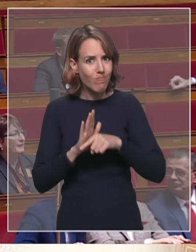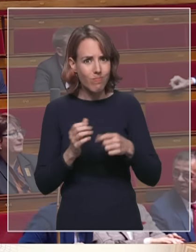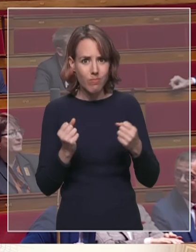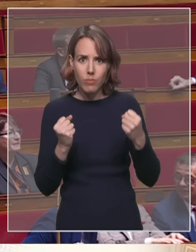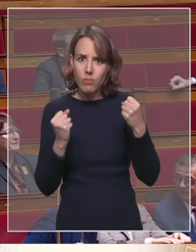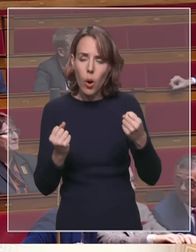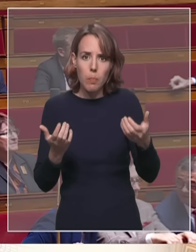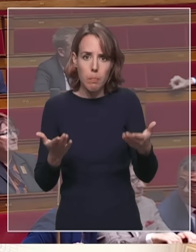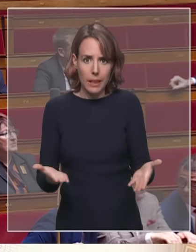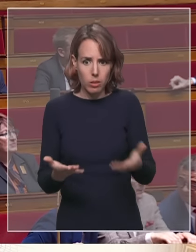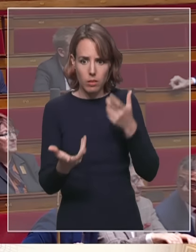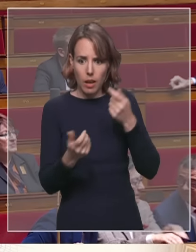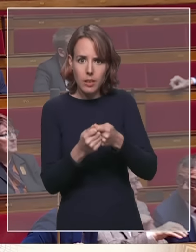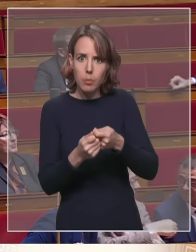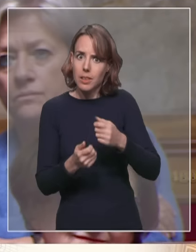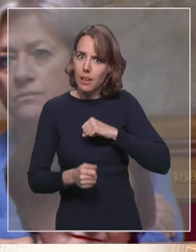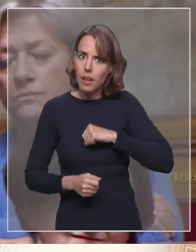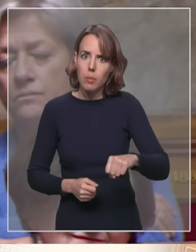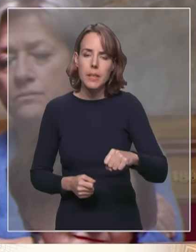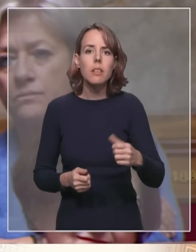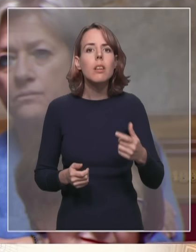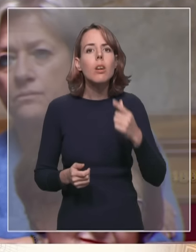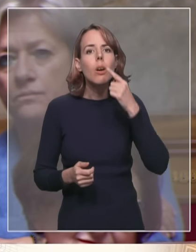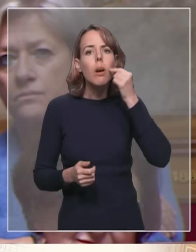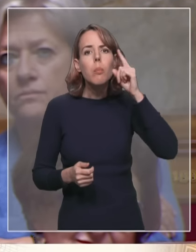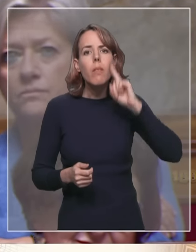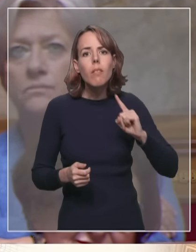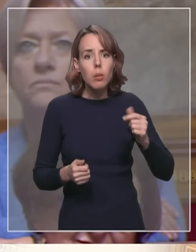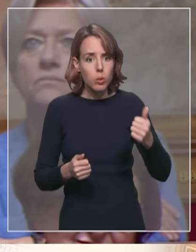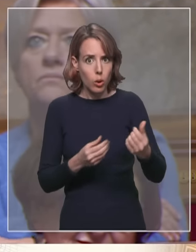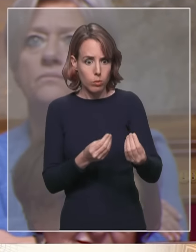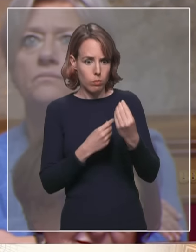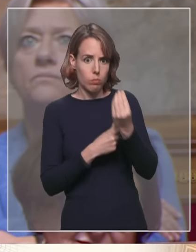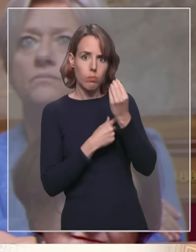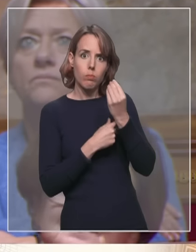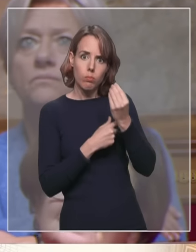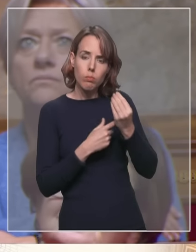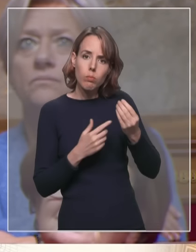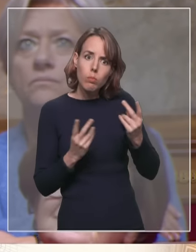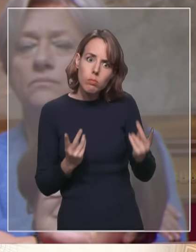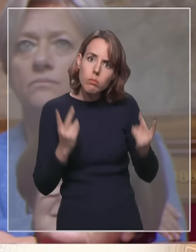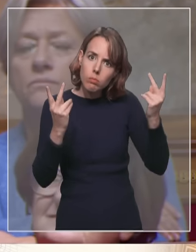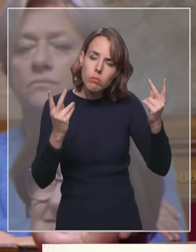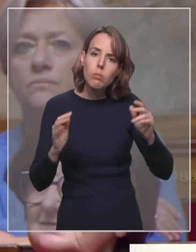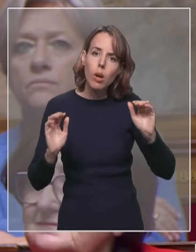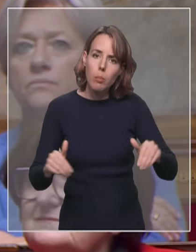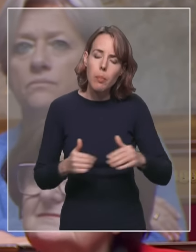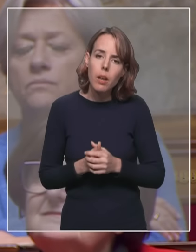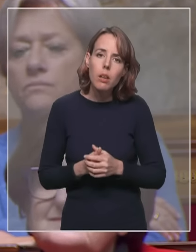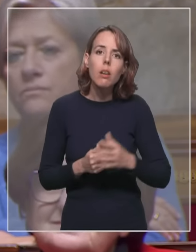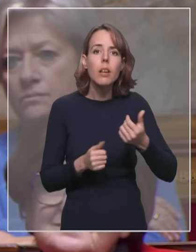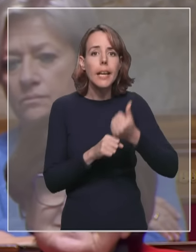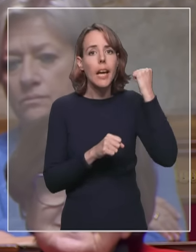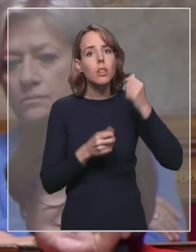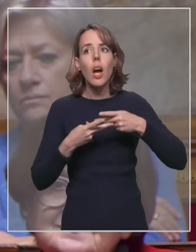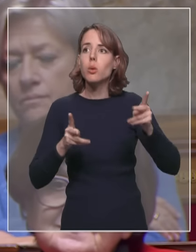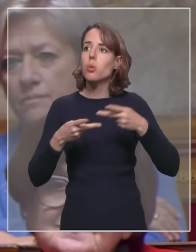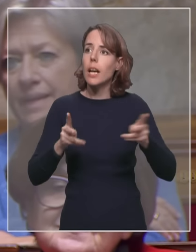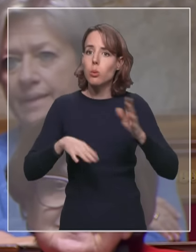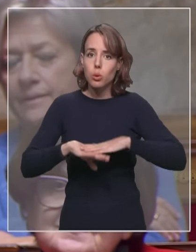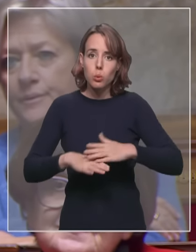vitales. Ces femmes et ces hommes qui nous nourrissent méritent bien plus que les effets d'annonce d'il y a un an. En deux mots, Madame la Ministre, avez-vous désormais